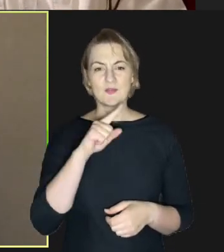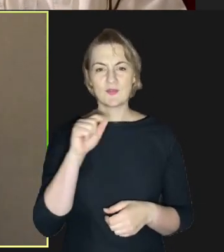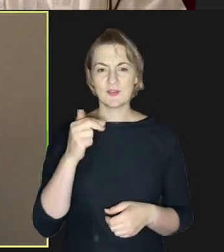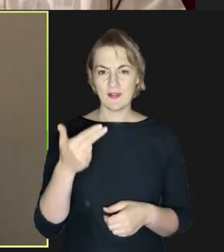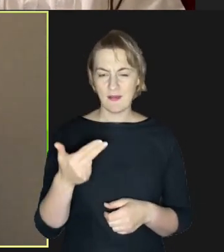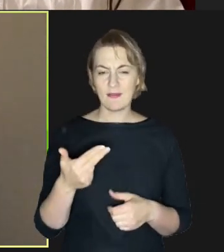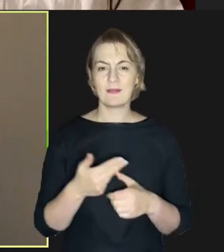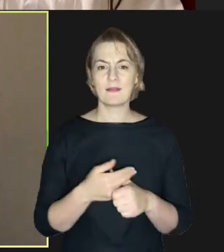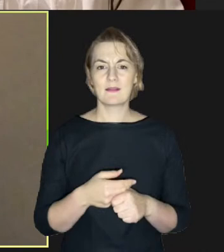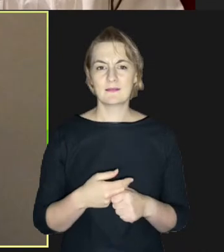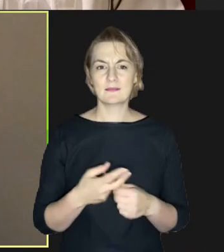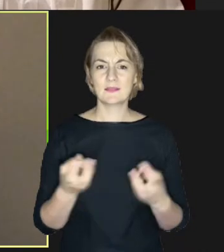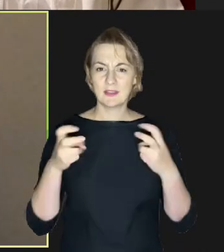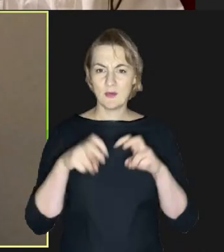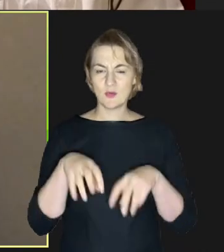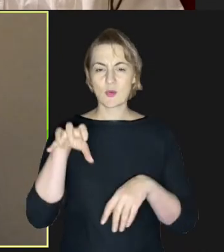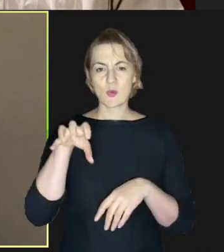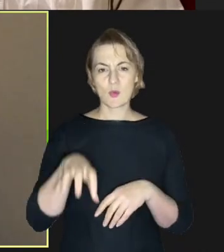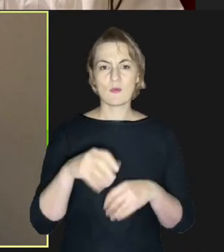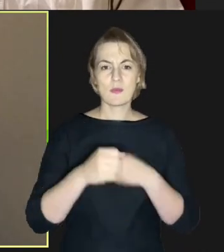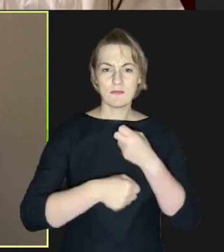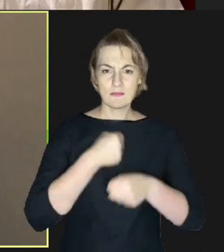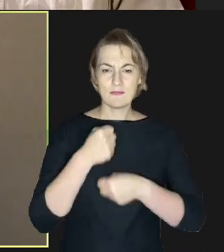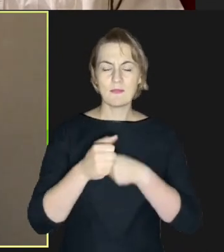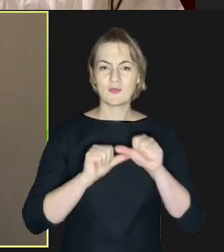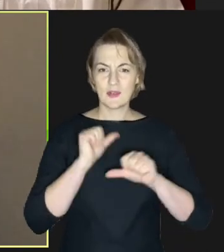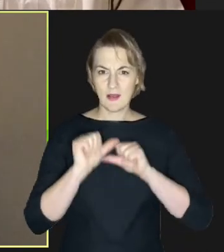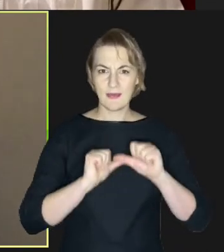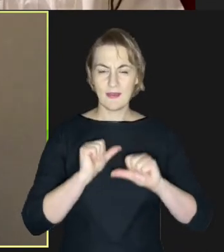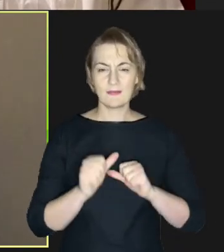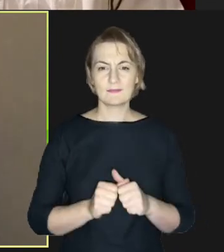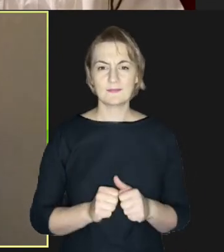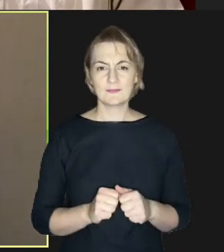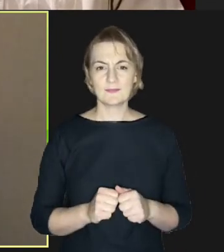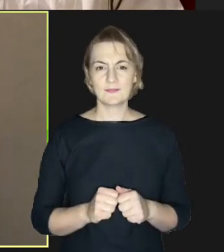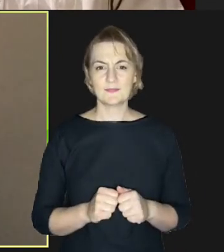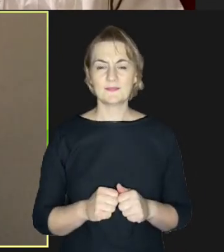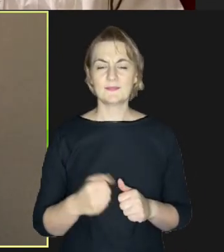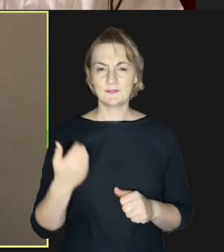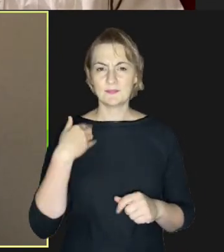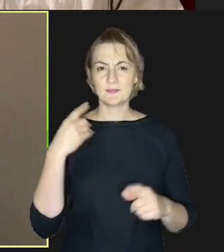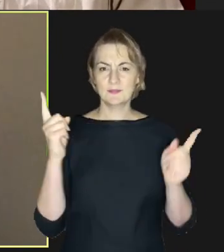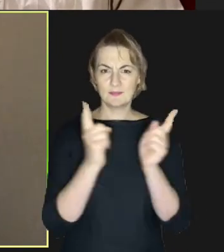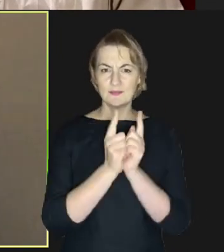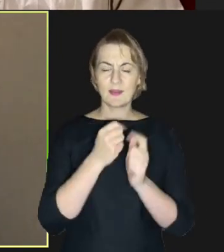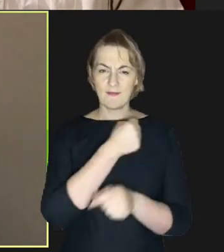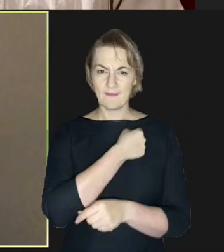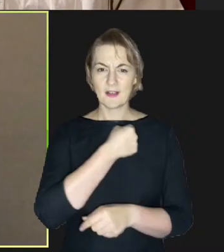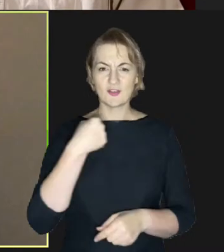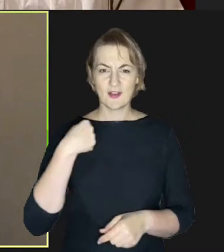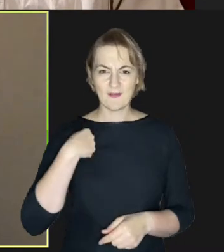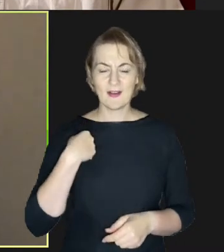dobrze pracującą grupę od lat, na takim spotkaniu w Warszawie, gdzieś tam,